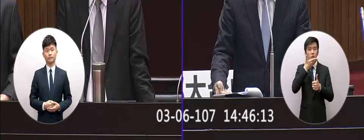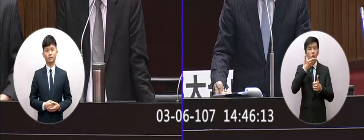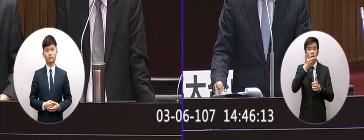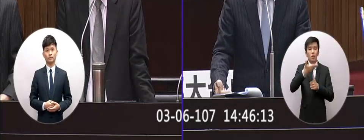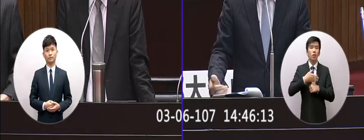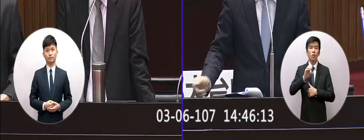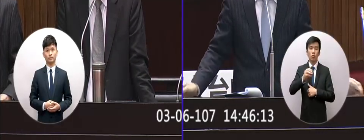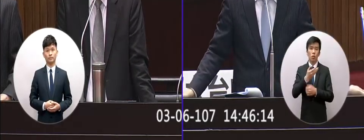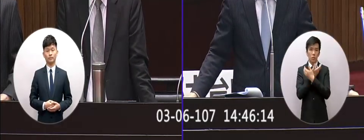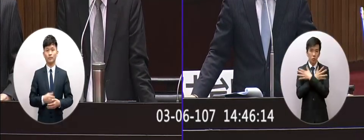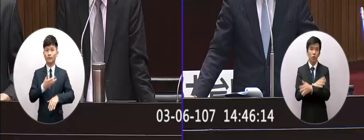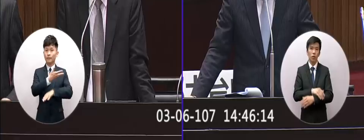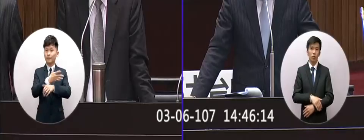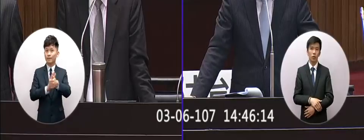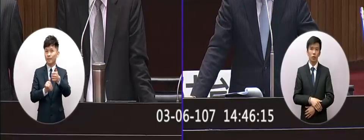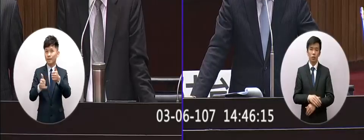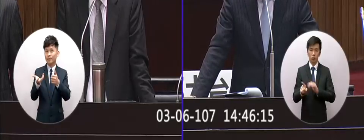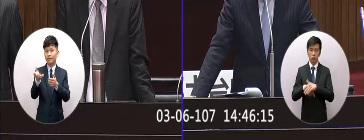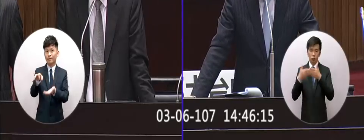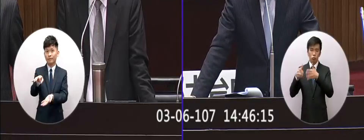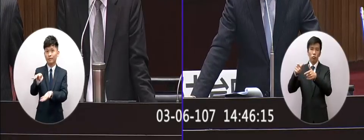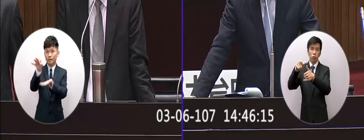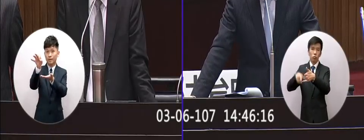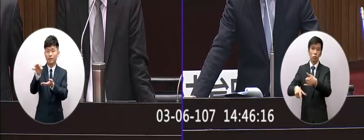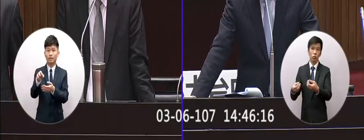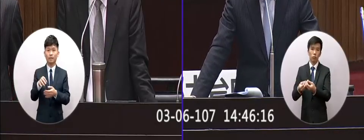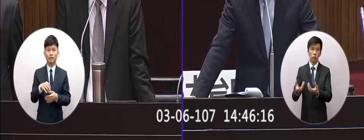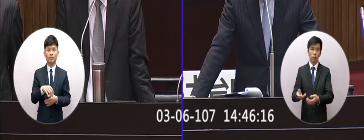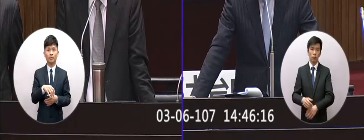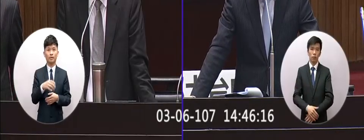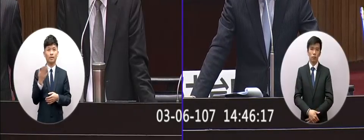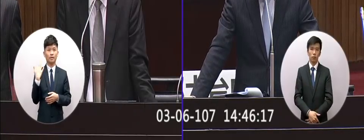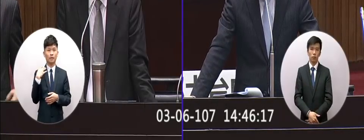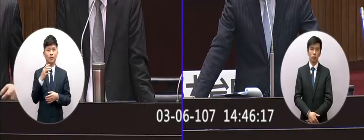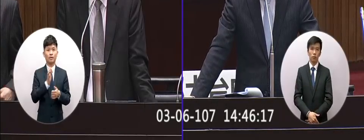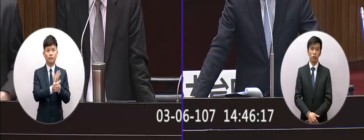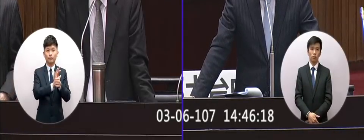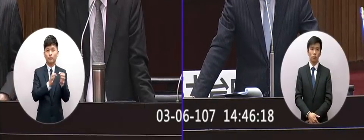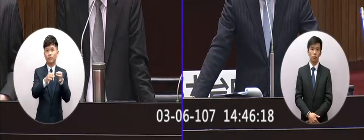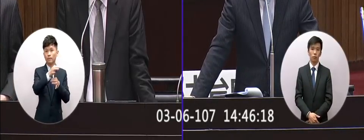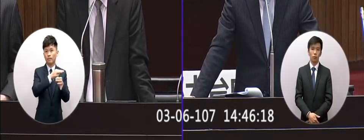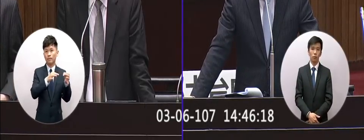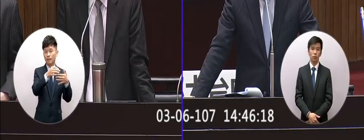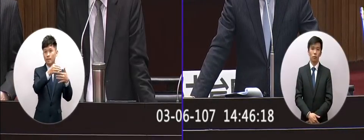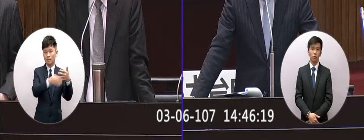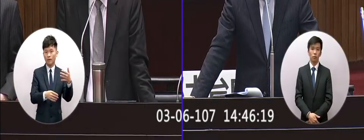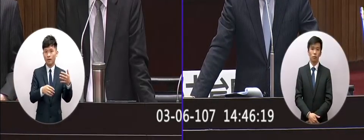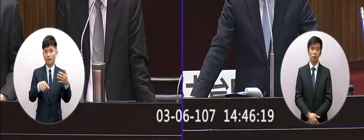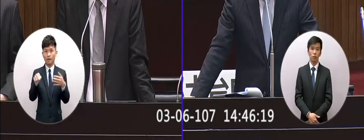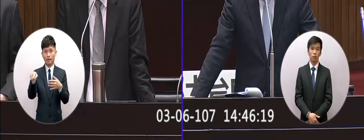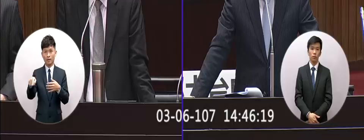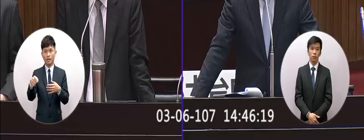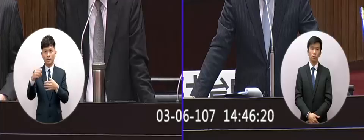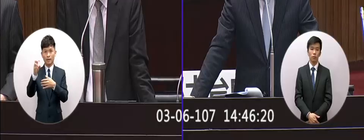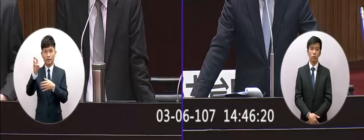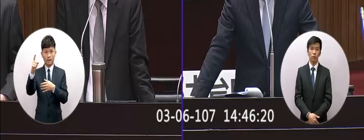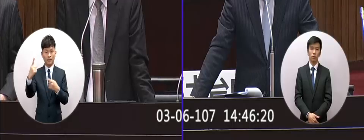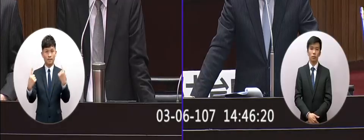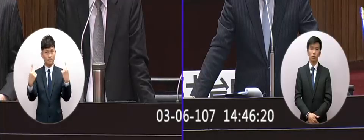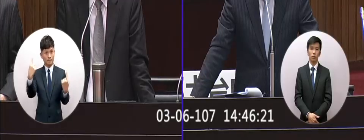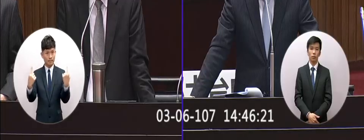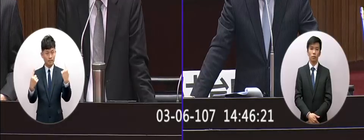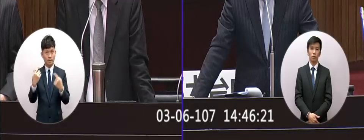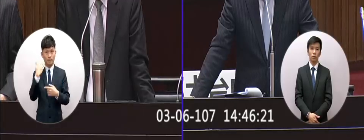单向嘛？ 江委员是这样哦，你刚刚也提到跟 ECFA 互相比较了哈。今天如果台